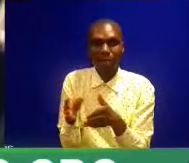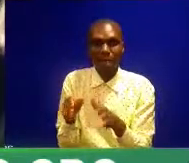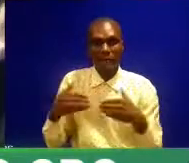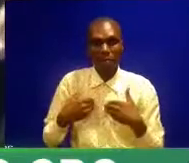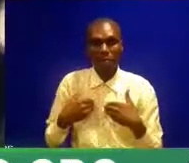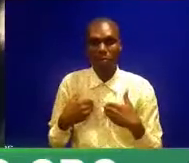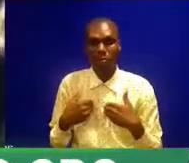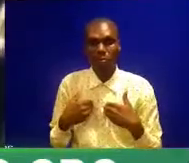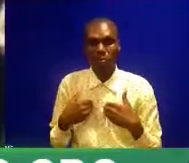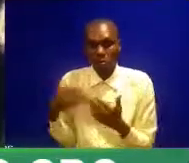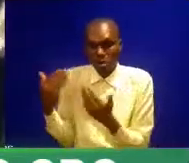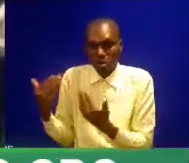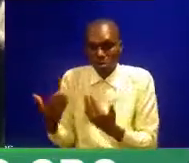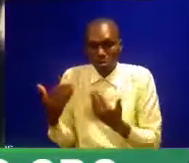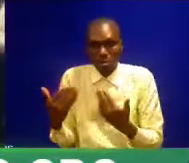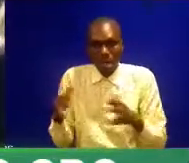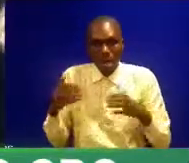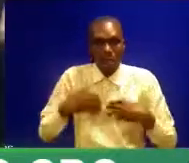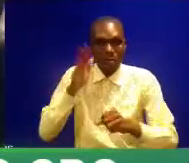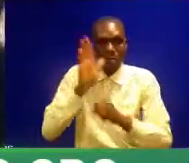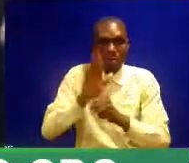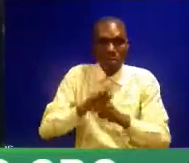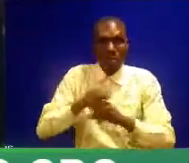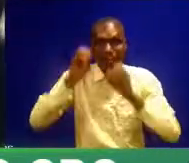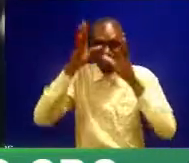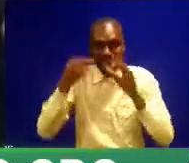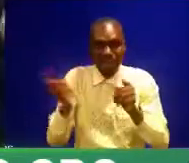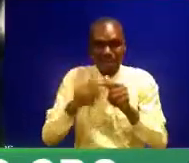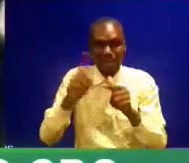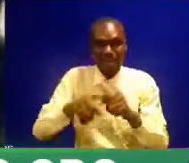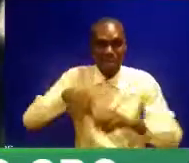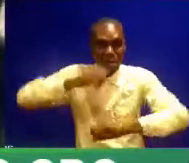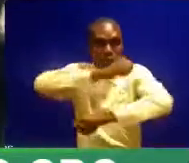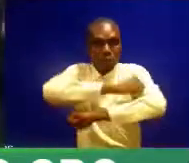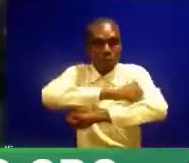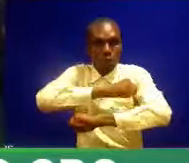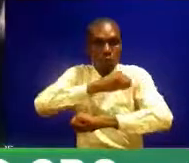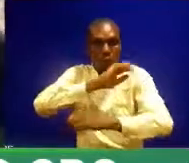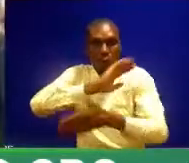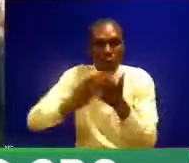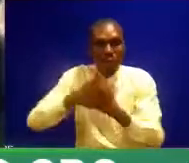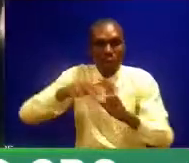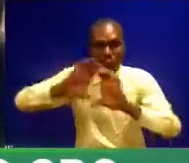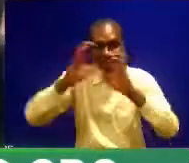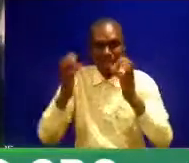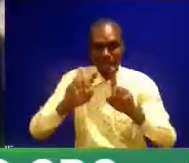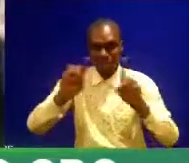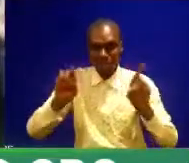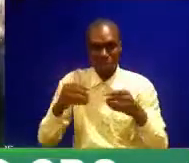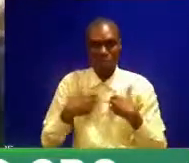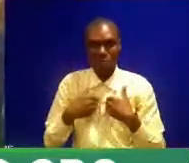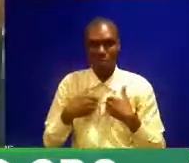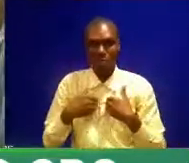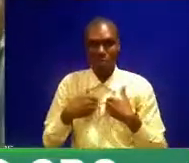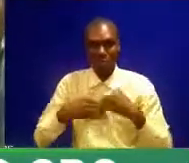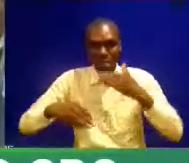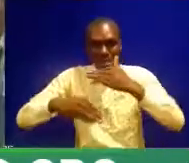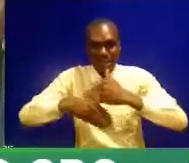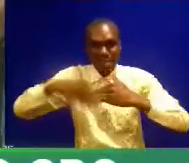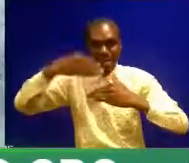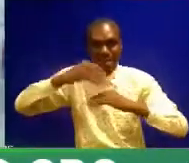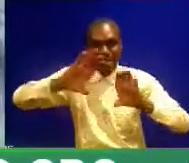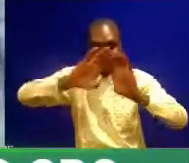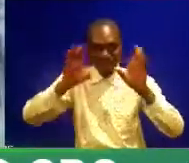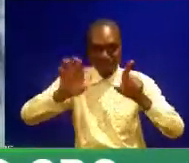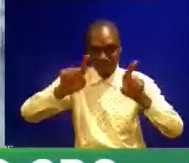banyore abana banyora abantu baisaine urigereri school kitabwa tije birasi kiro sigwe birasi